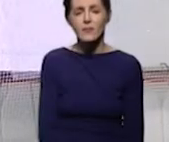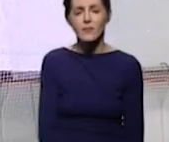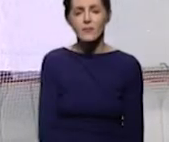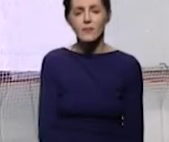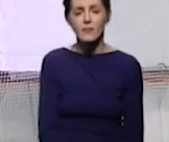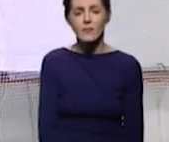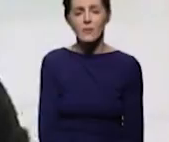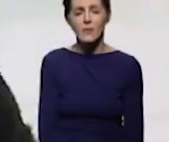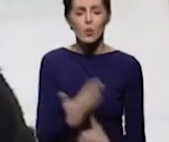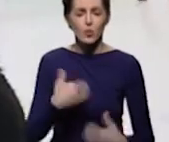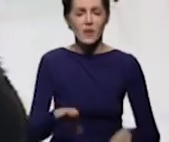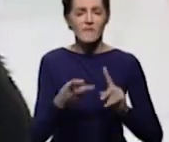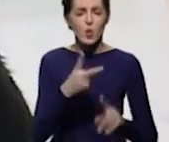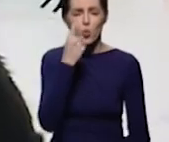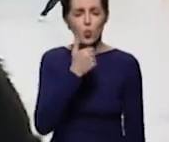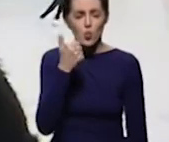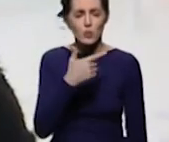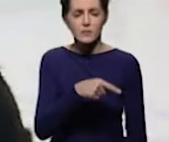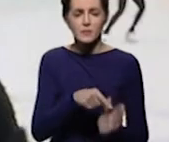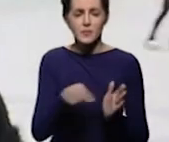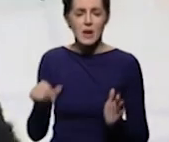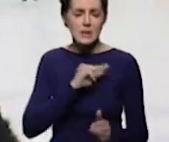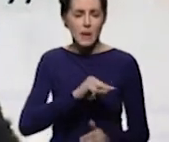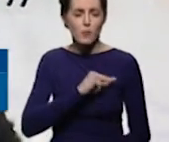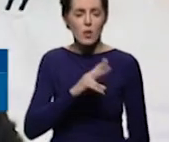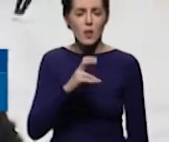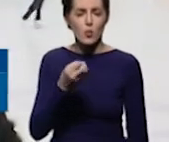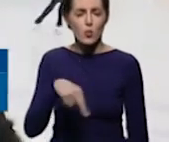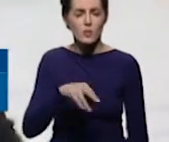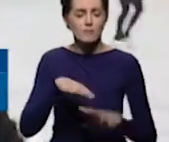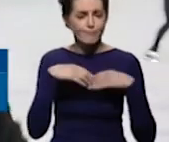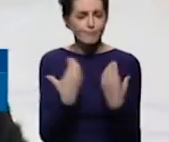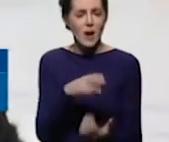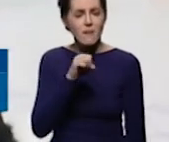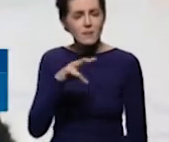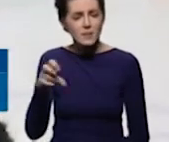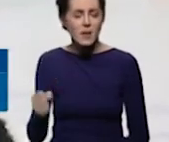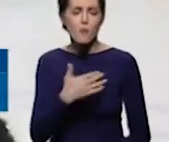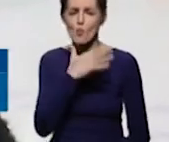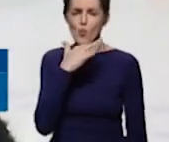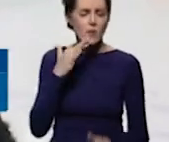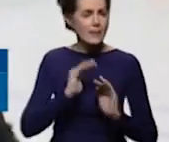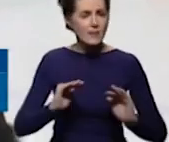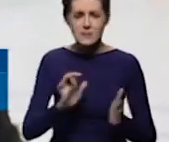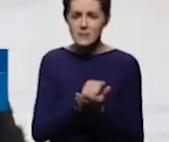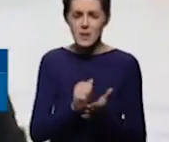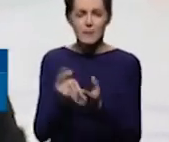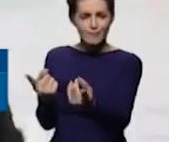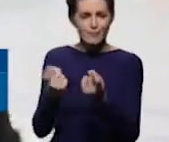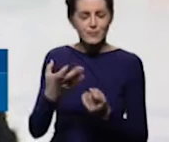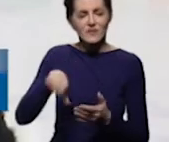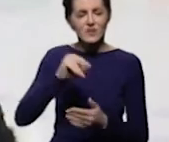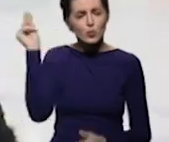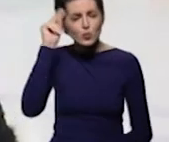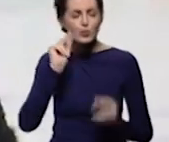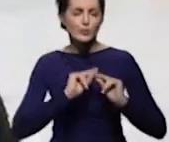Вже другий рік поспіль у нас працює льодова арена. У нас багато дітей займається. Ми залучаємо тренерів із інших міст. Тому